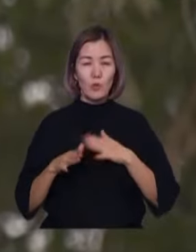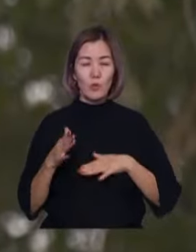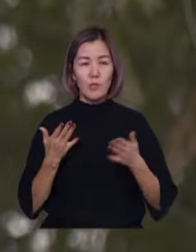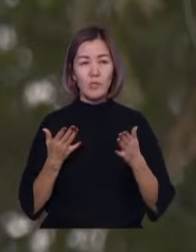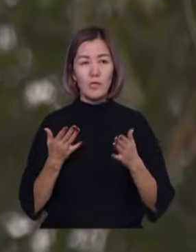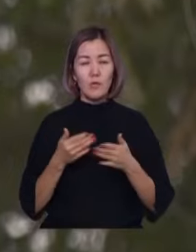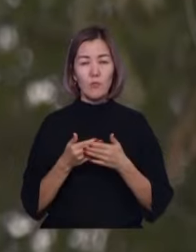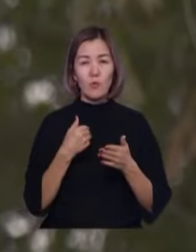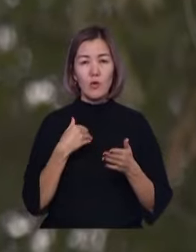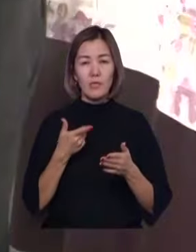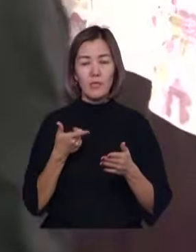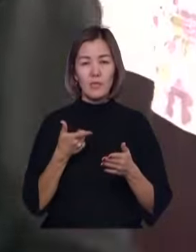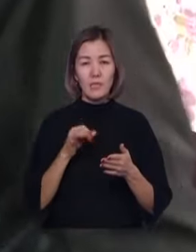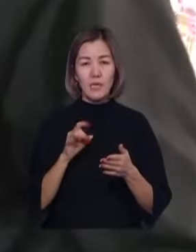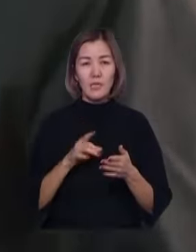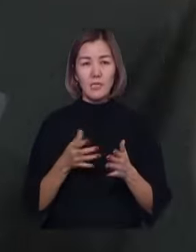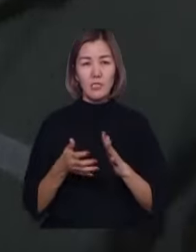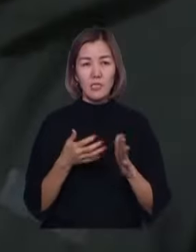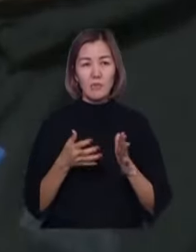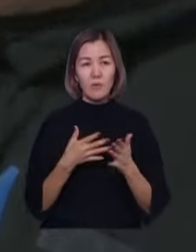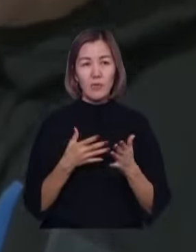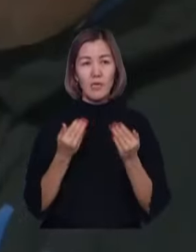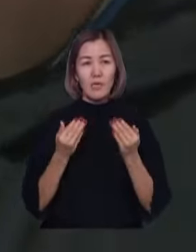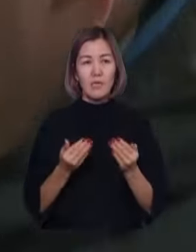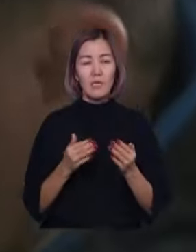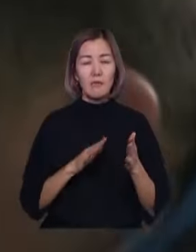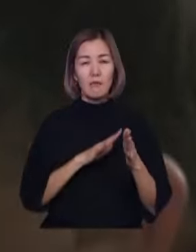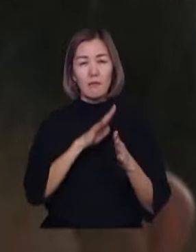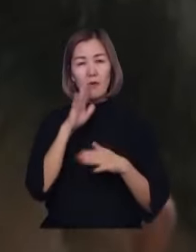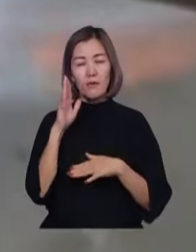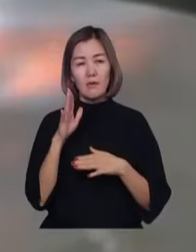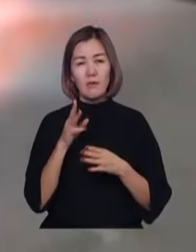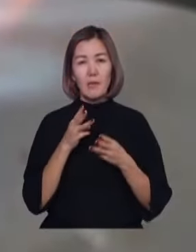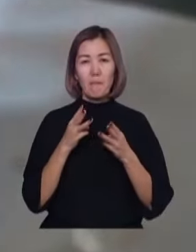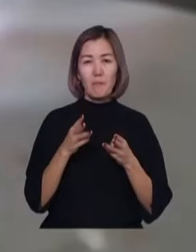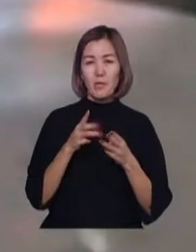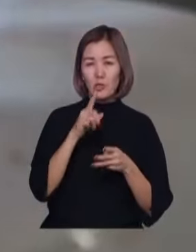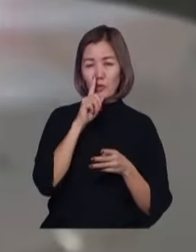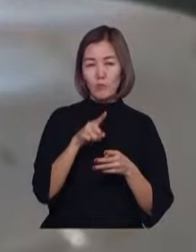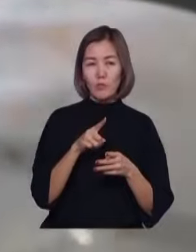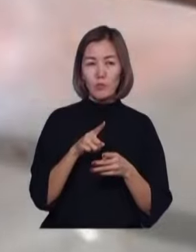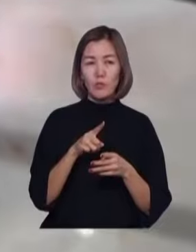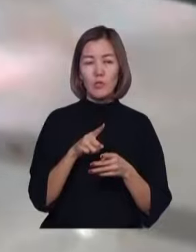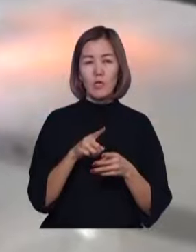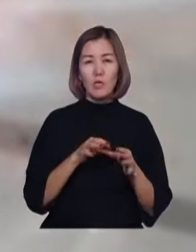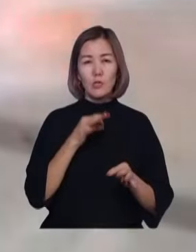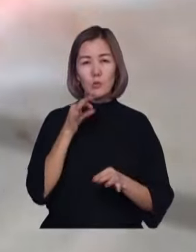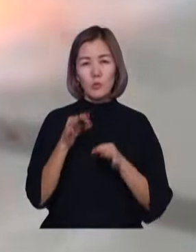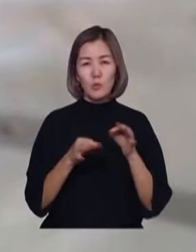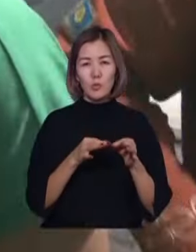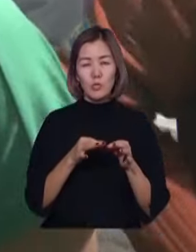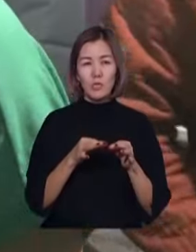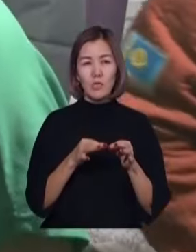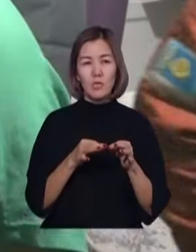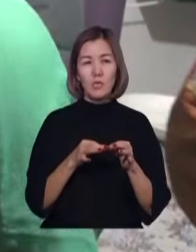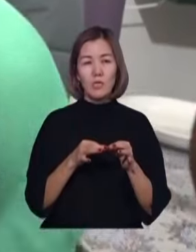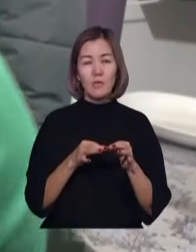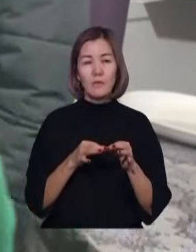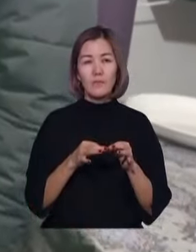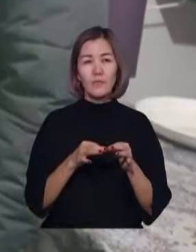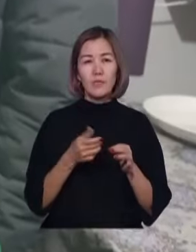Бұған дейін көгілдір отынға зәру болған тұрғындар енді таң алабозынан тұрып, күл шығарып, отын шығарып әуре болмайды. Жылына 7-8 тонна